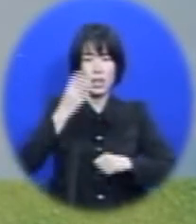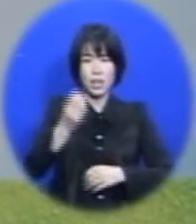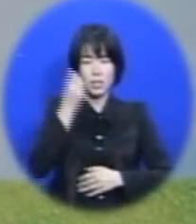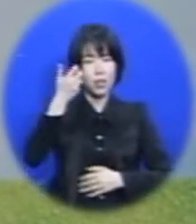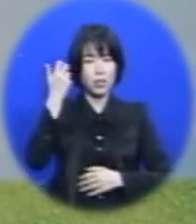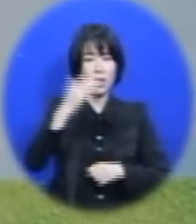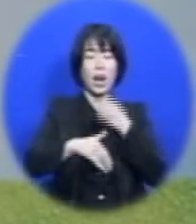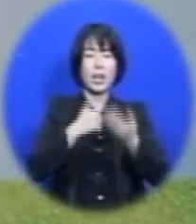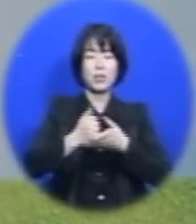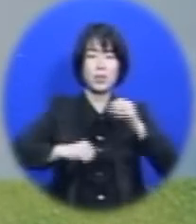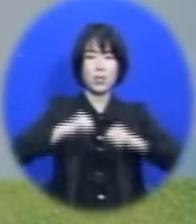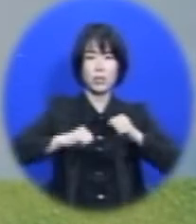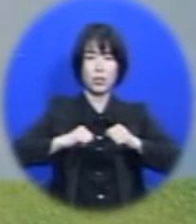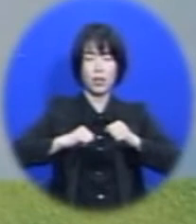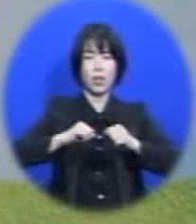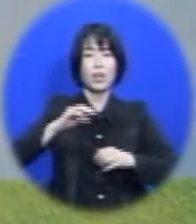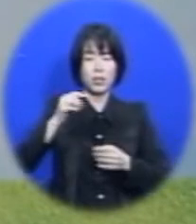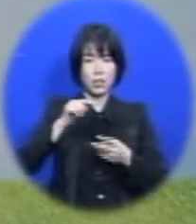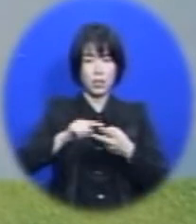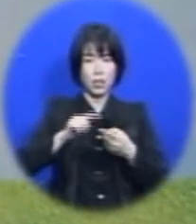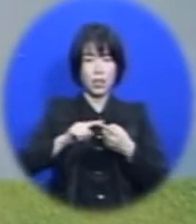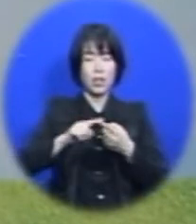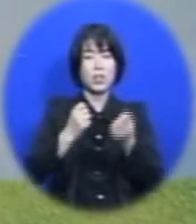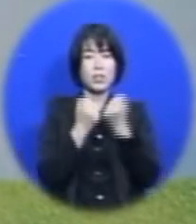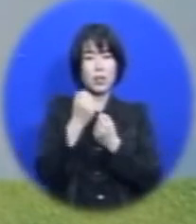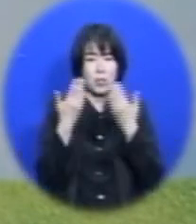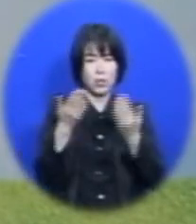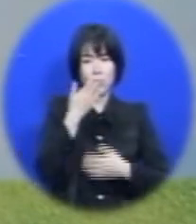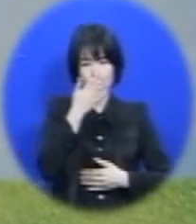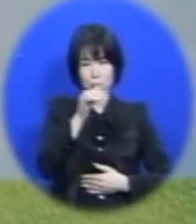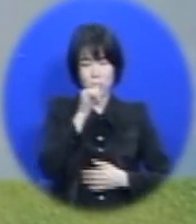하나님의 역사로밖에 설명할 수가 없잖아요.